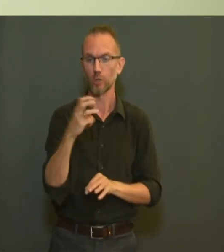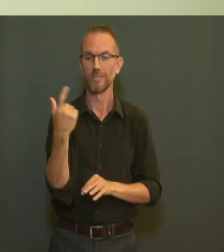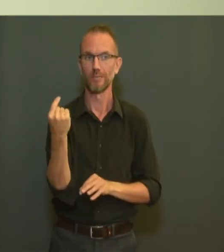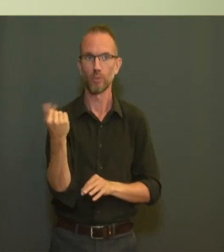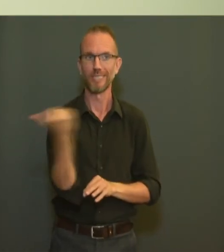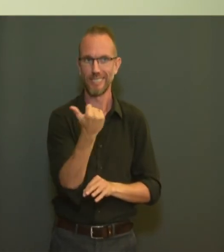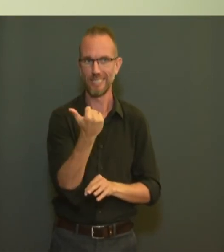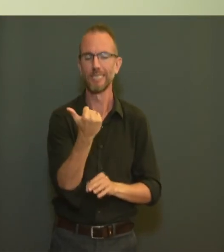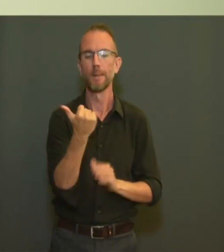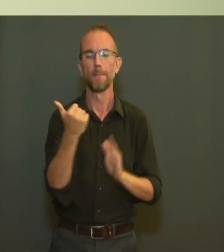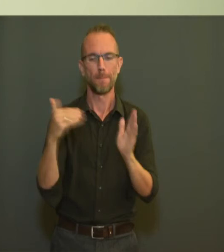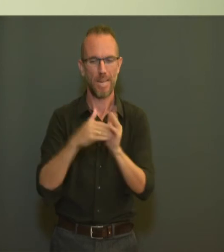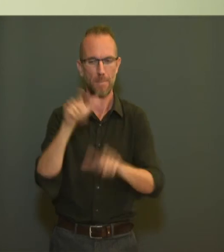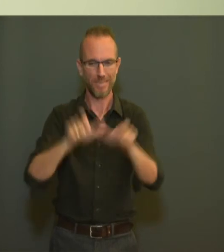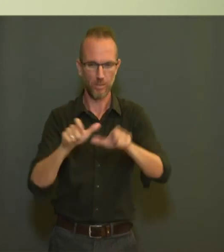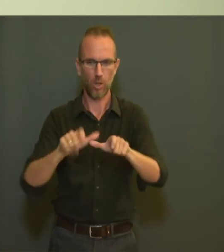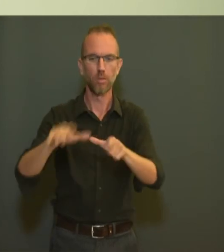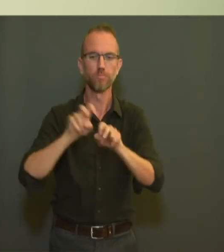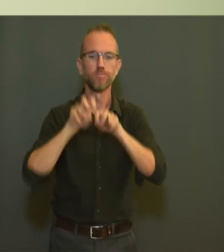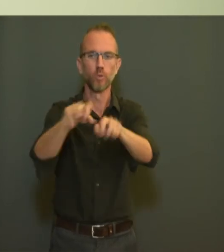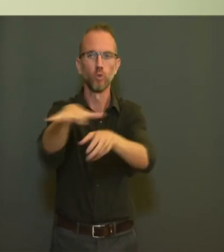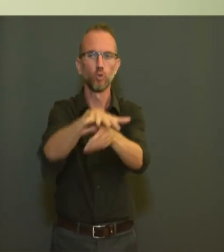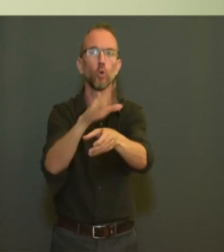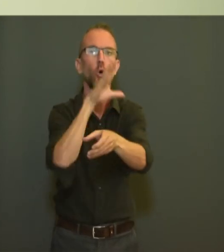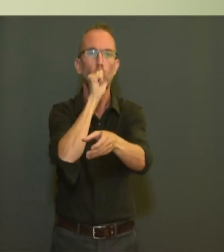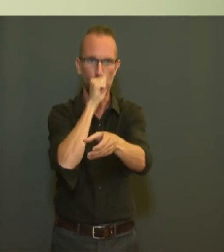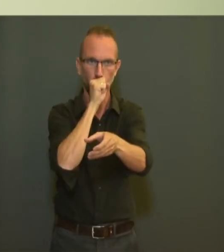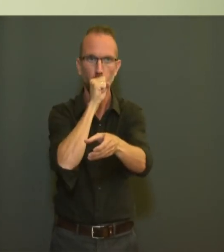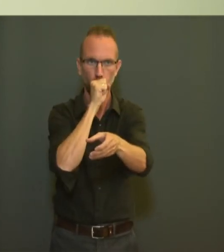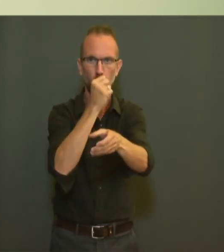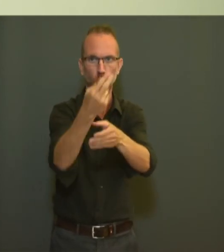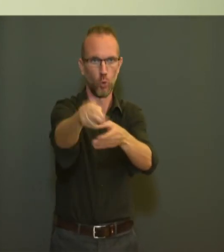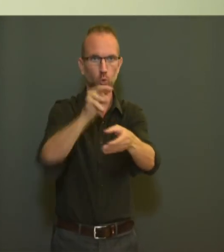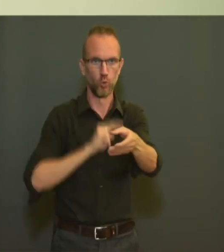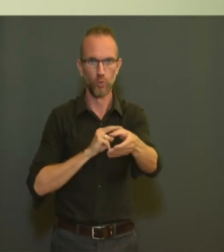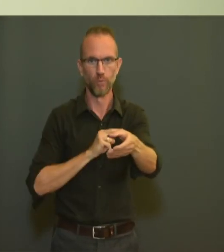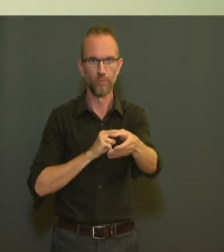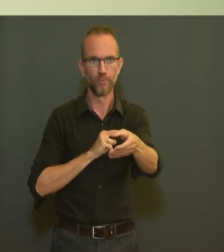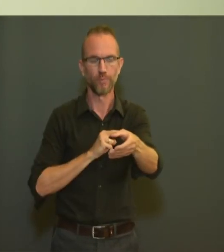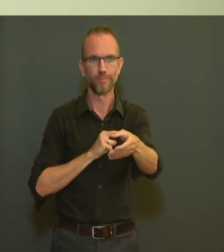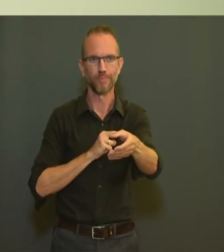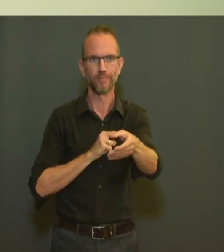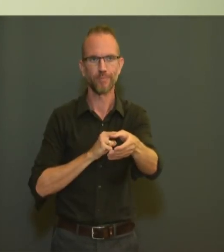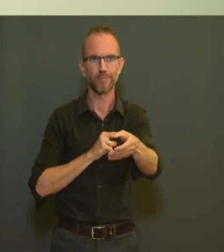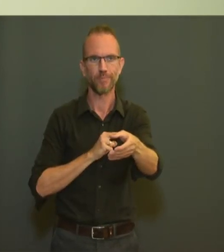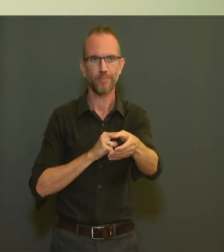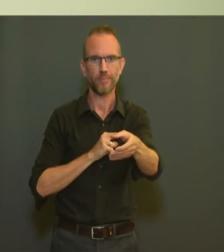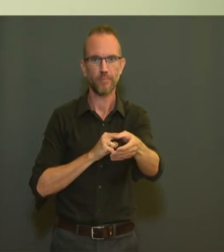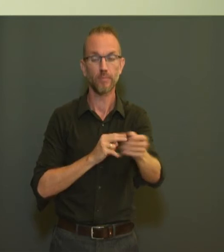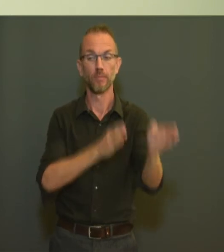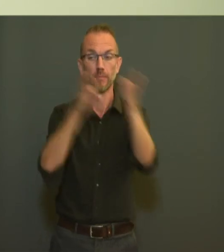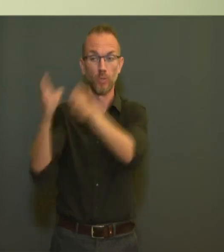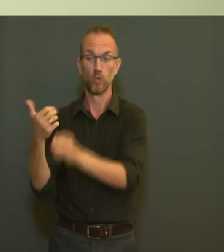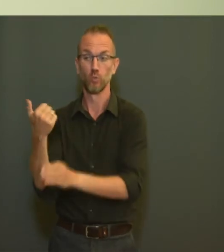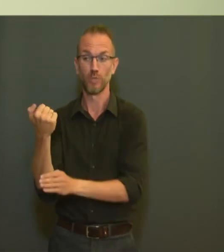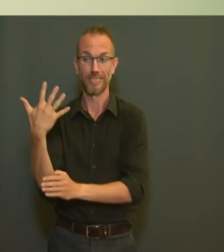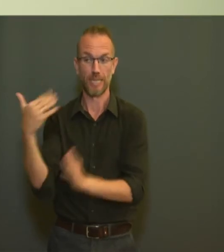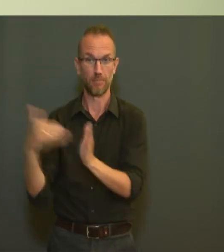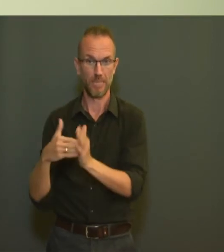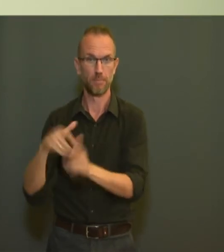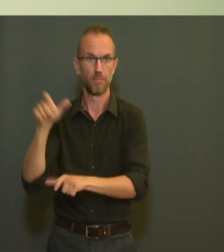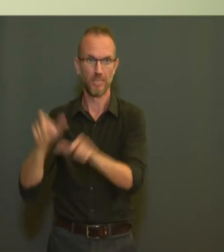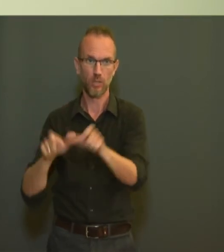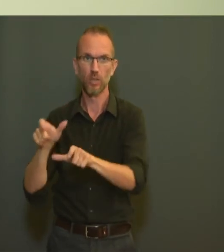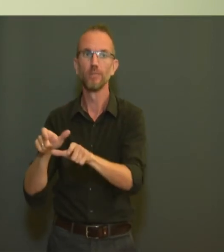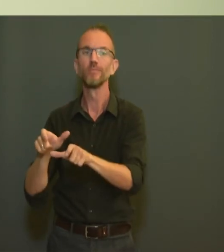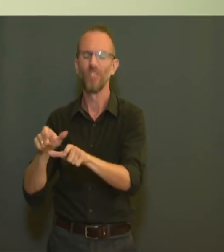orange et, j'ai envie de dire de manière plus significative et importante, 65 000 se sont déclarés revenus de